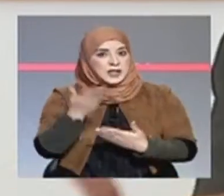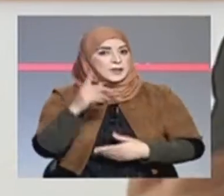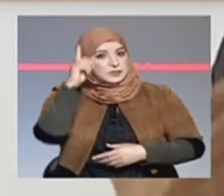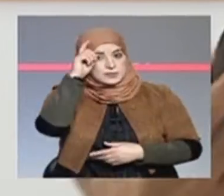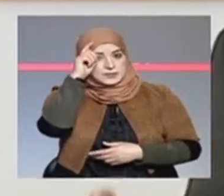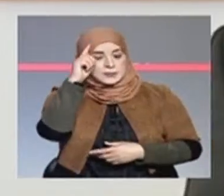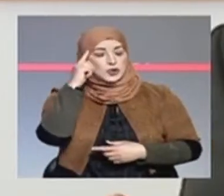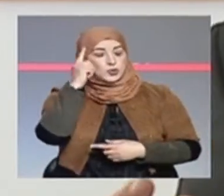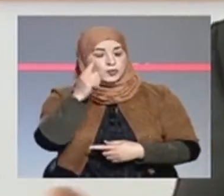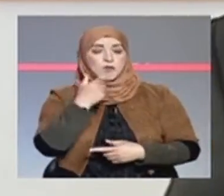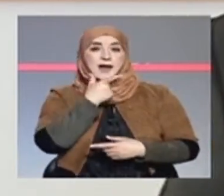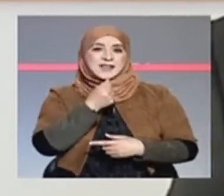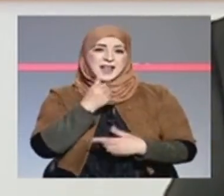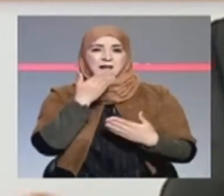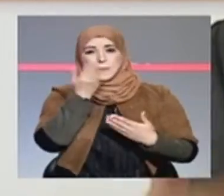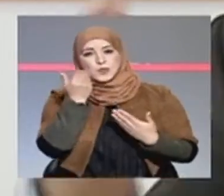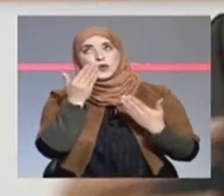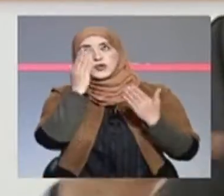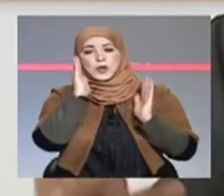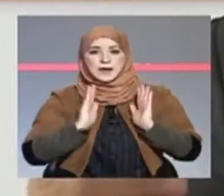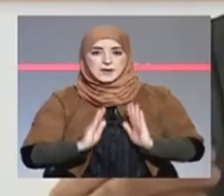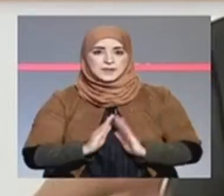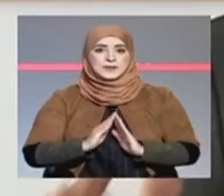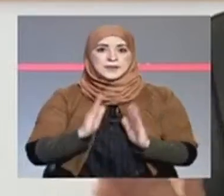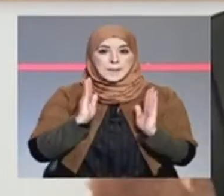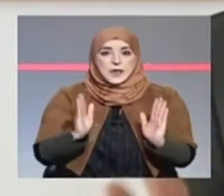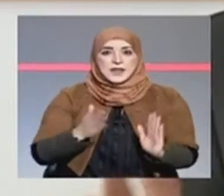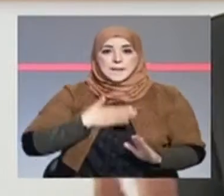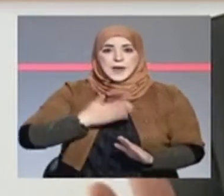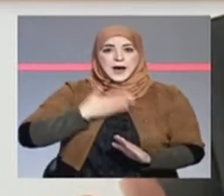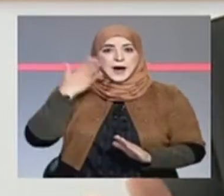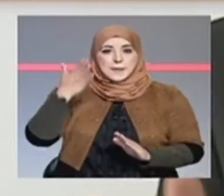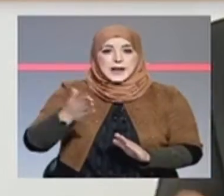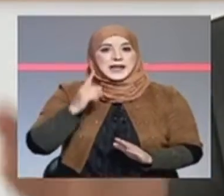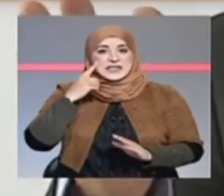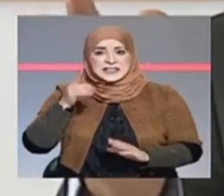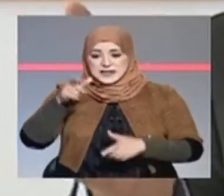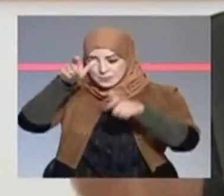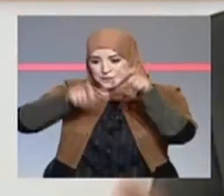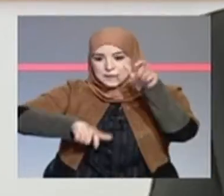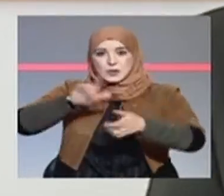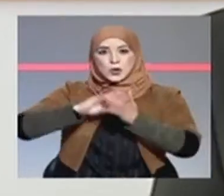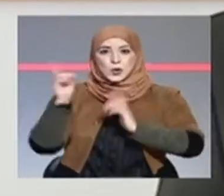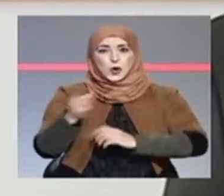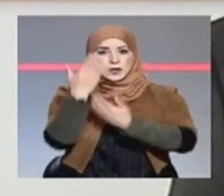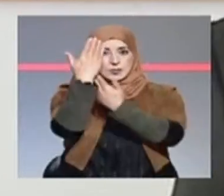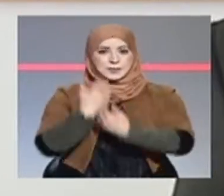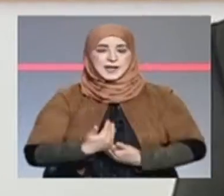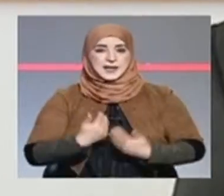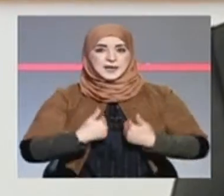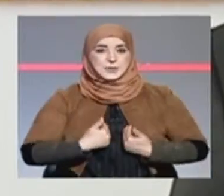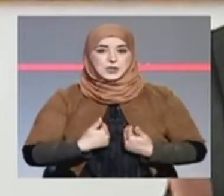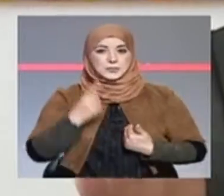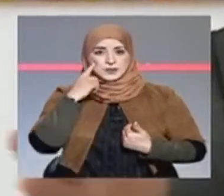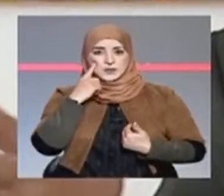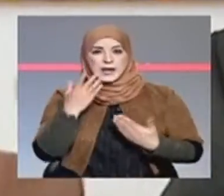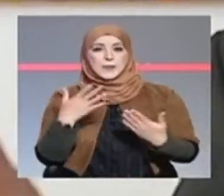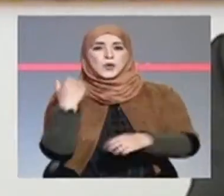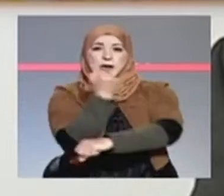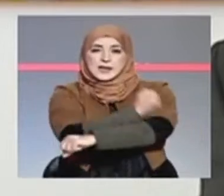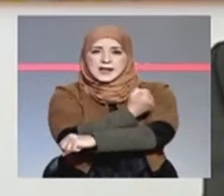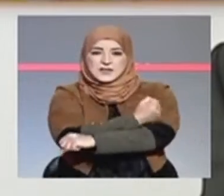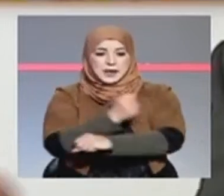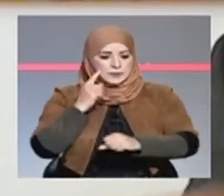تقدره الله اسهل مش معنى هذا الفرع لكن نحافظ على روحنا ان نعمل الكون باكستان